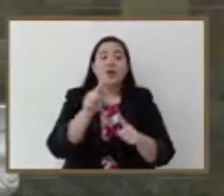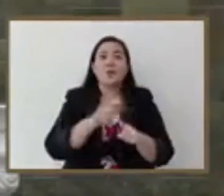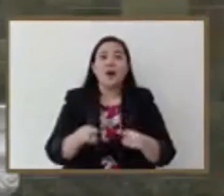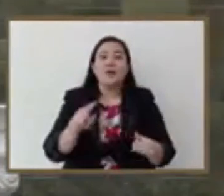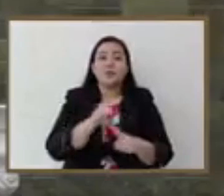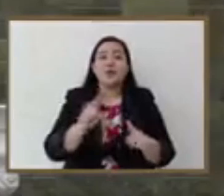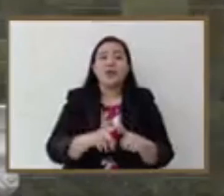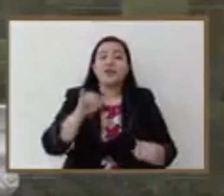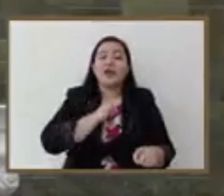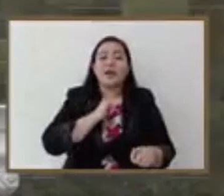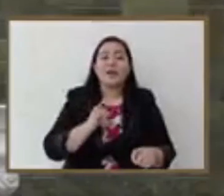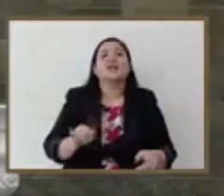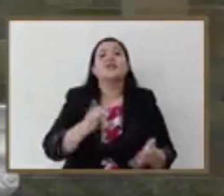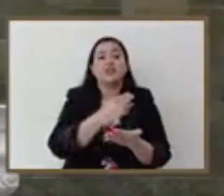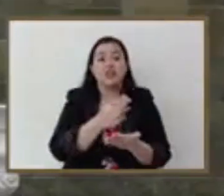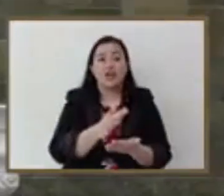have the responsibility.